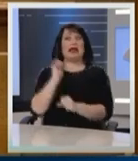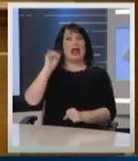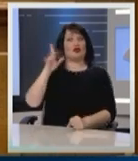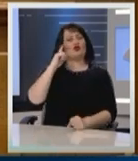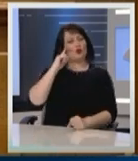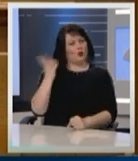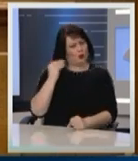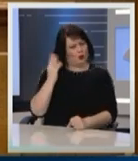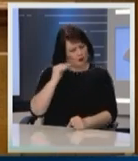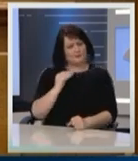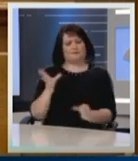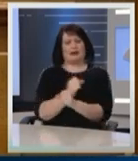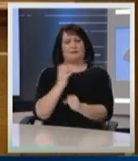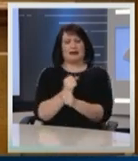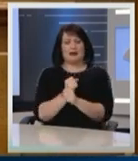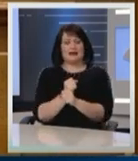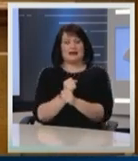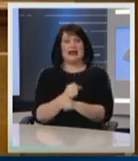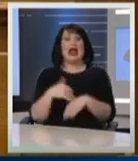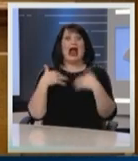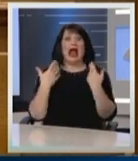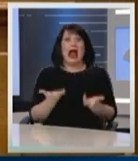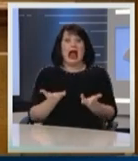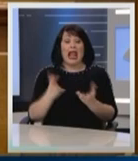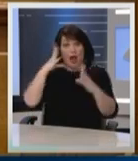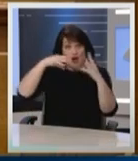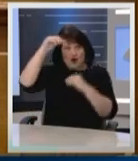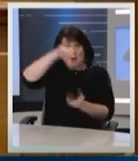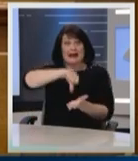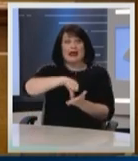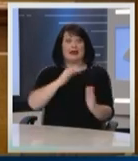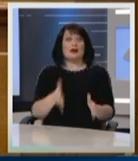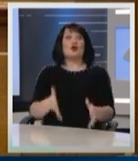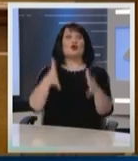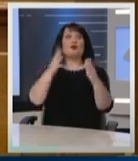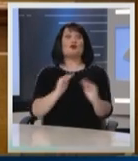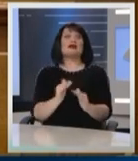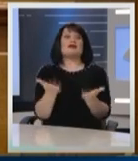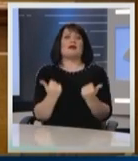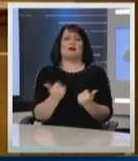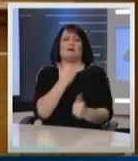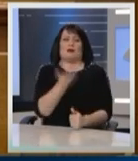έχουμε επιτυχίες, αλλά την Ομαρχία Αθηνών δεν μπορούμε να την προστατεύσουμε.